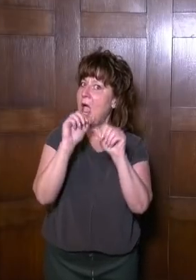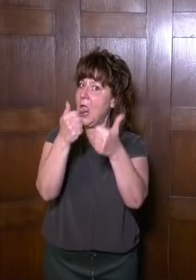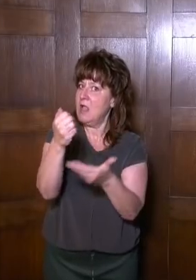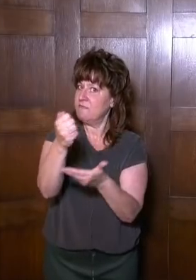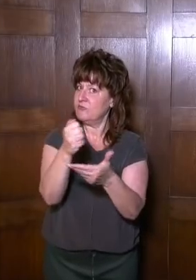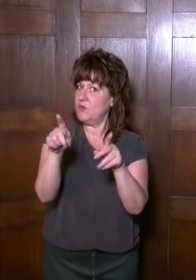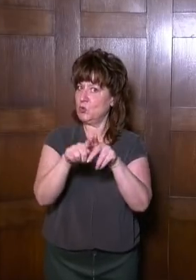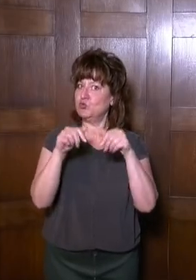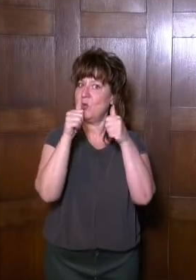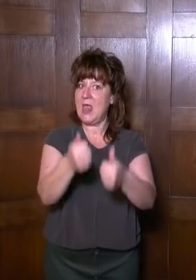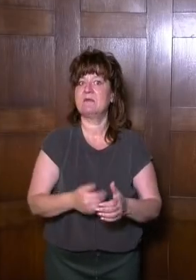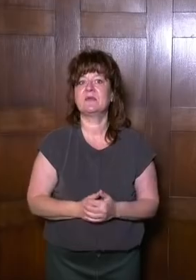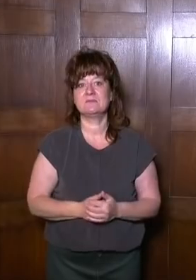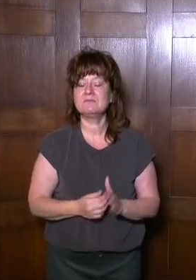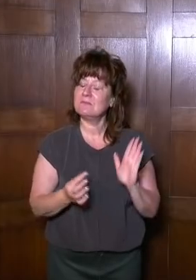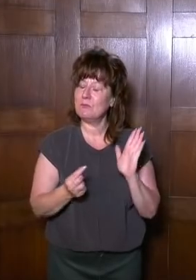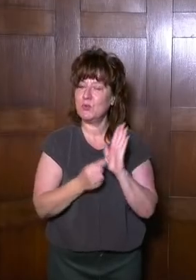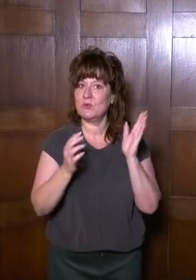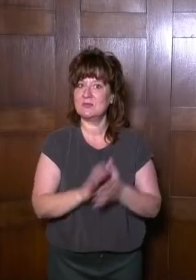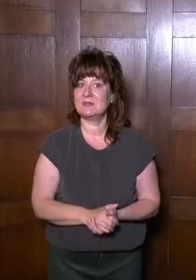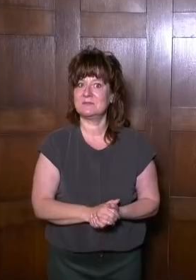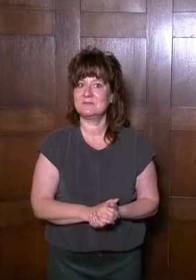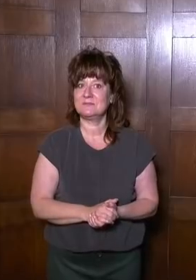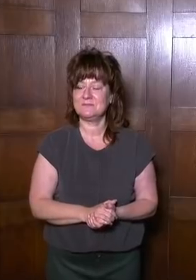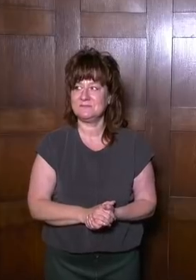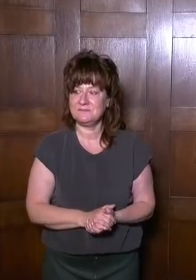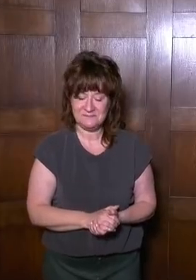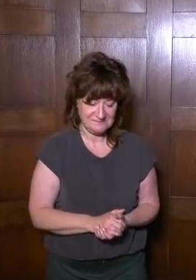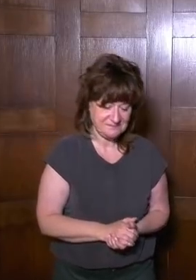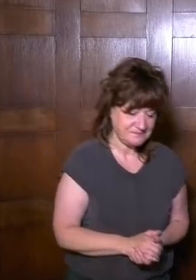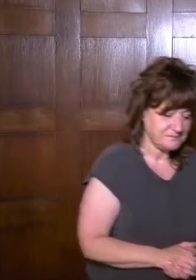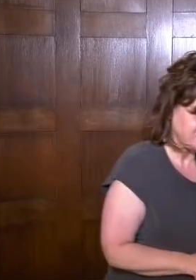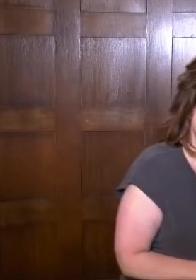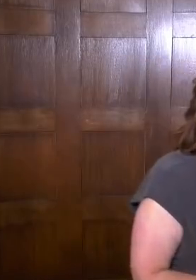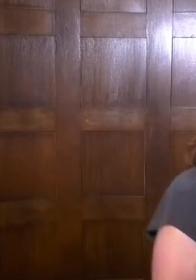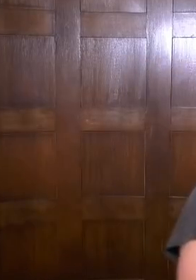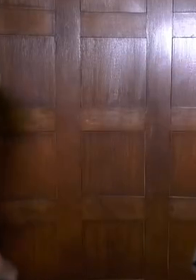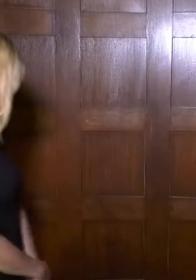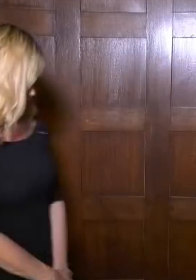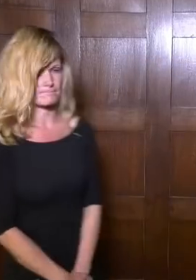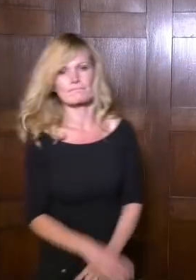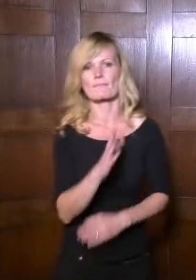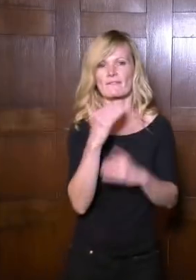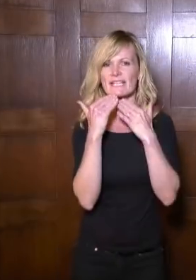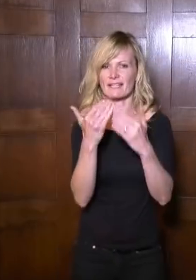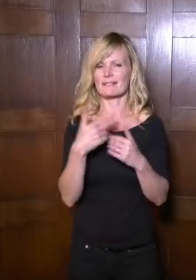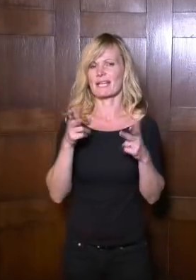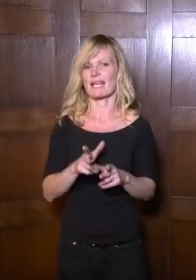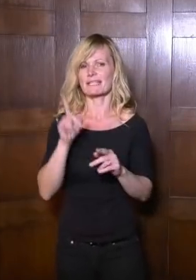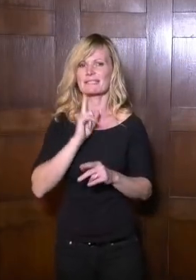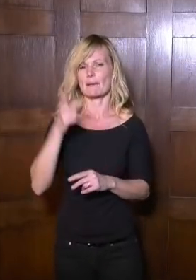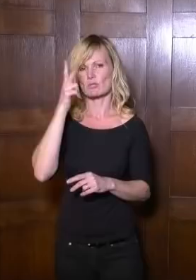helfen. Punkt. Vielen Dank, Herr Ministerpräsident. Sehr geehrte Damen und Herren, vielleicht geht es Ihnen jetzt so wie